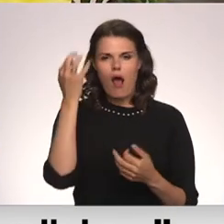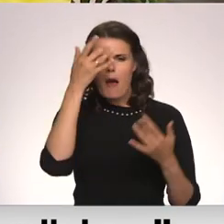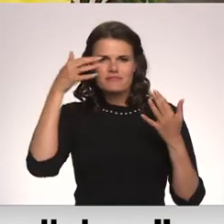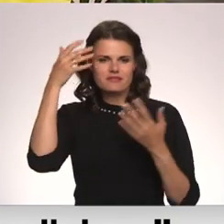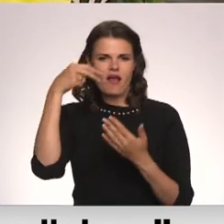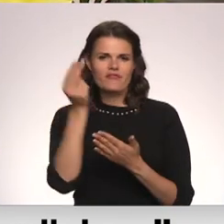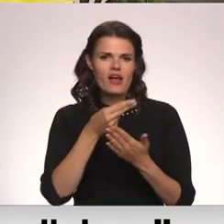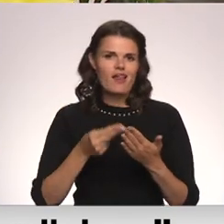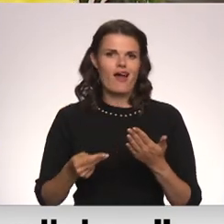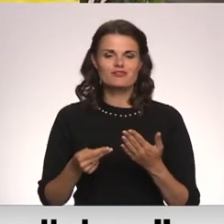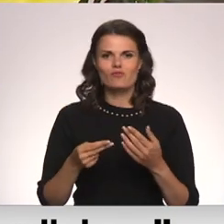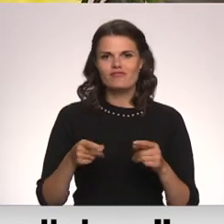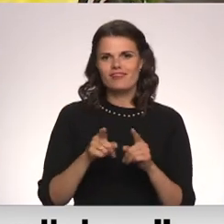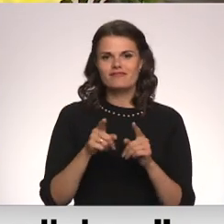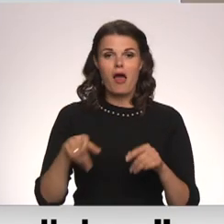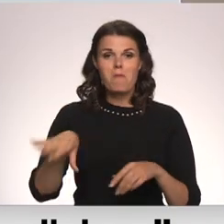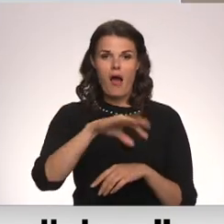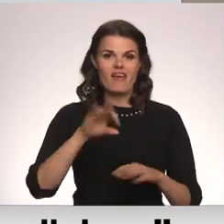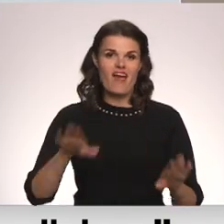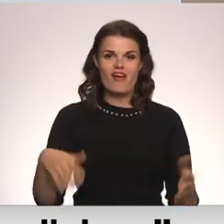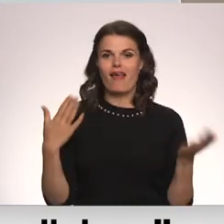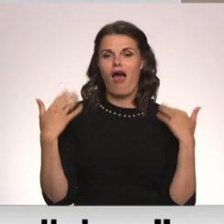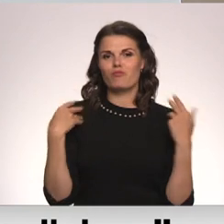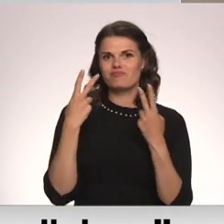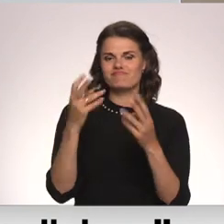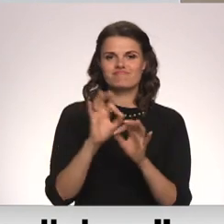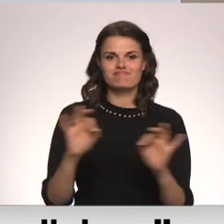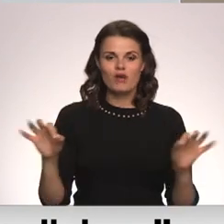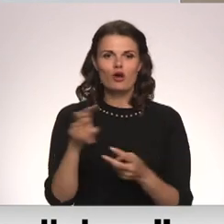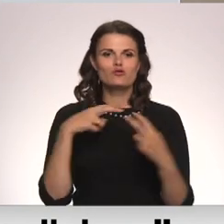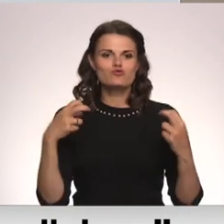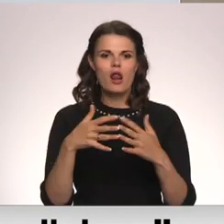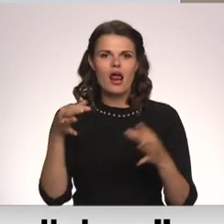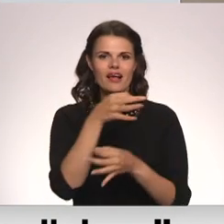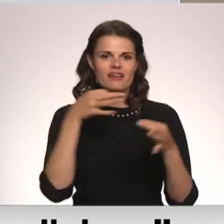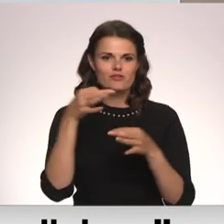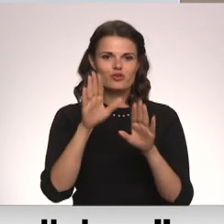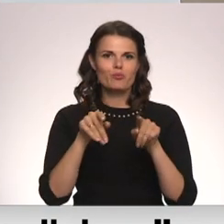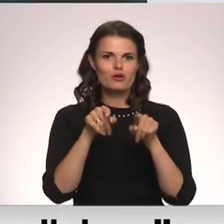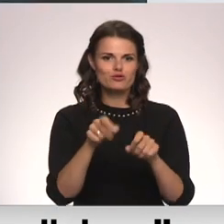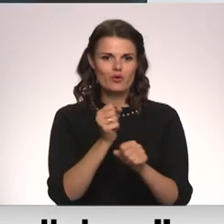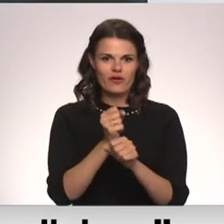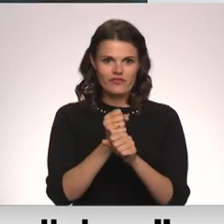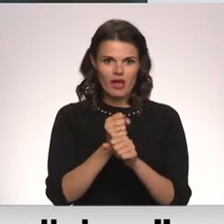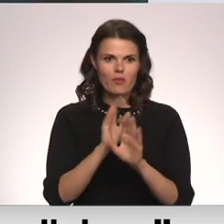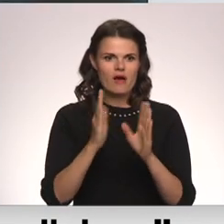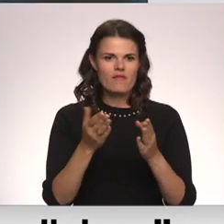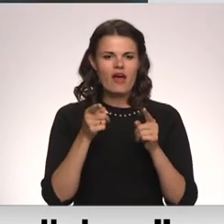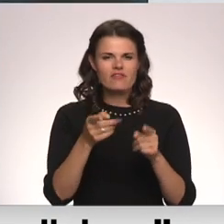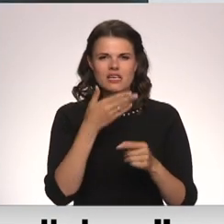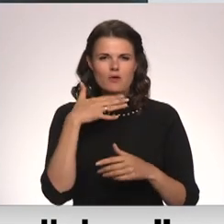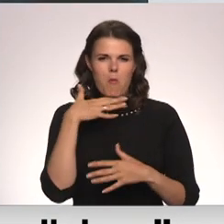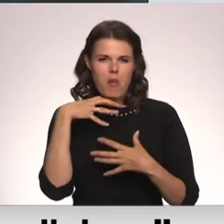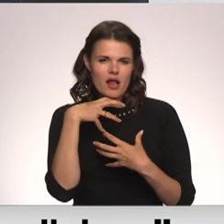kāda gleznotāja atpūšās. Žūrijā lielākas diskusijas bijušas par šo darbu. Vai gadījumā tas nav par